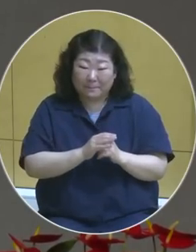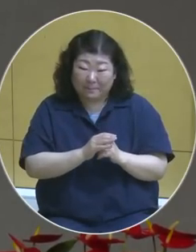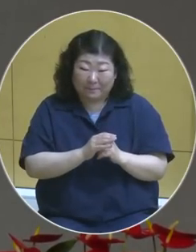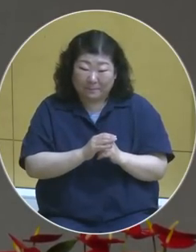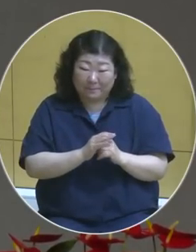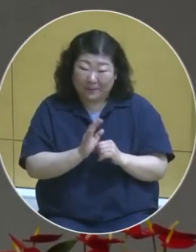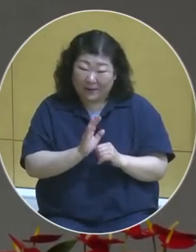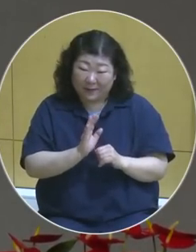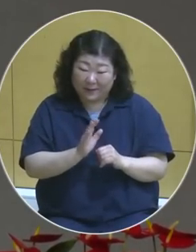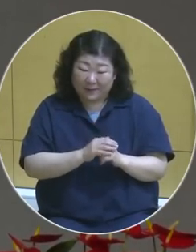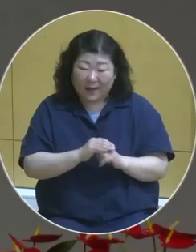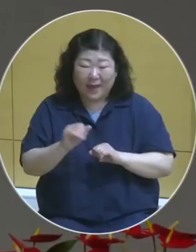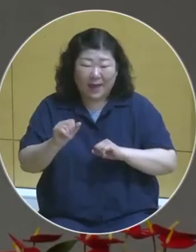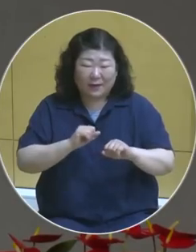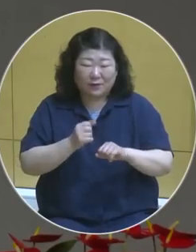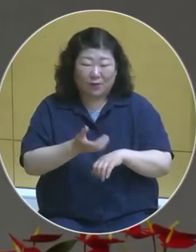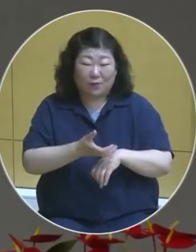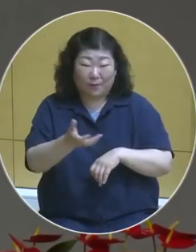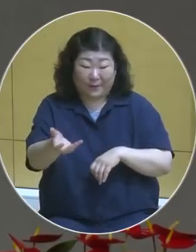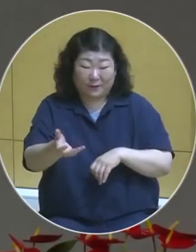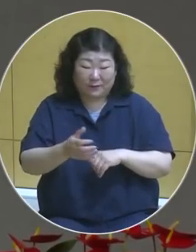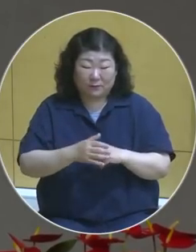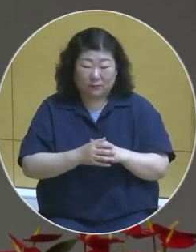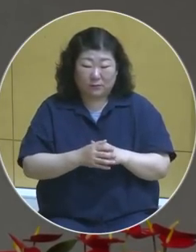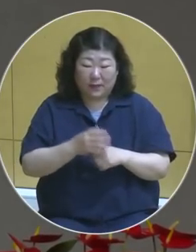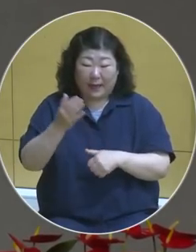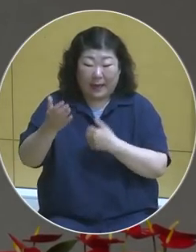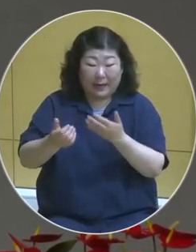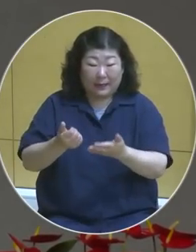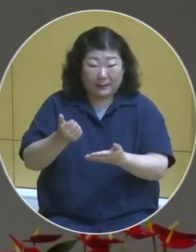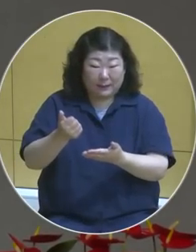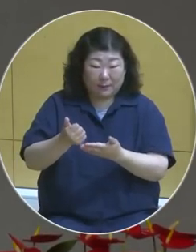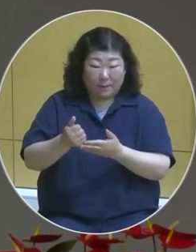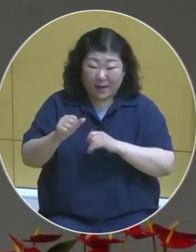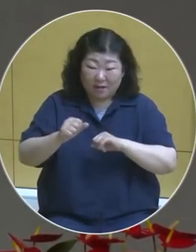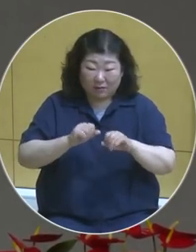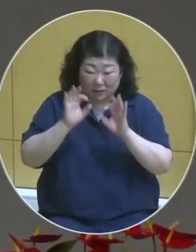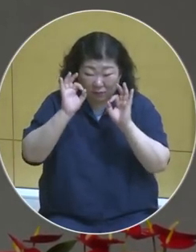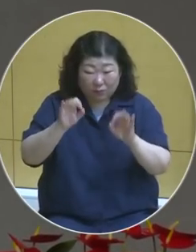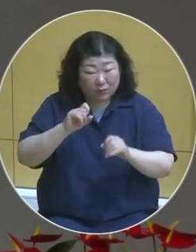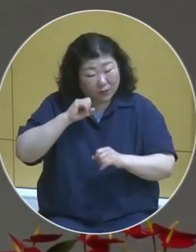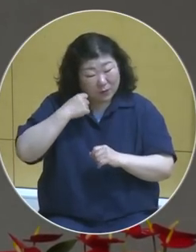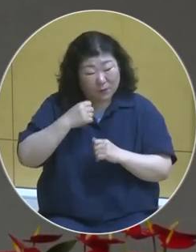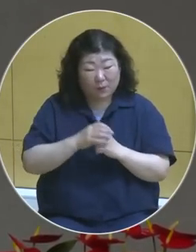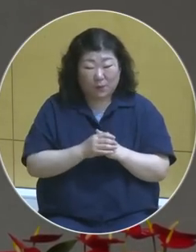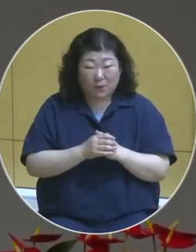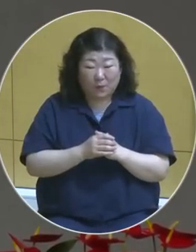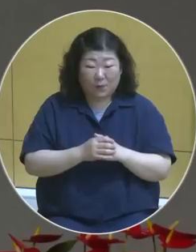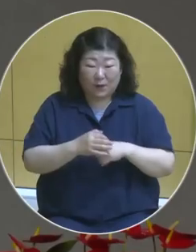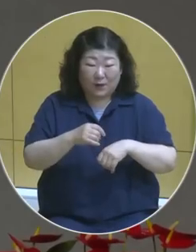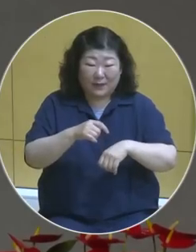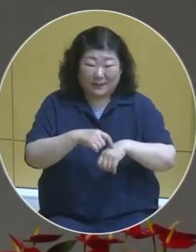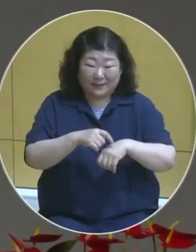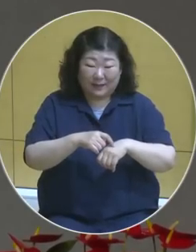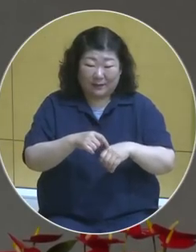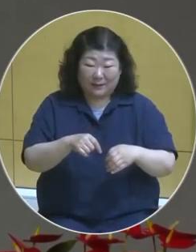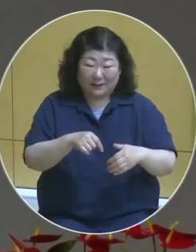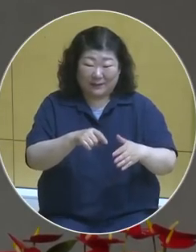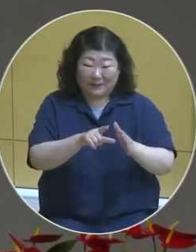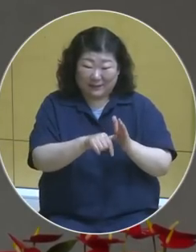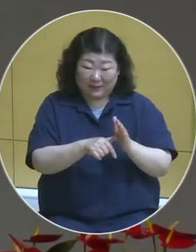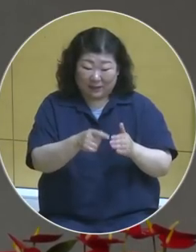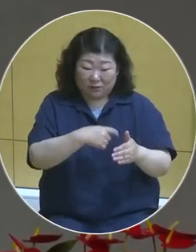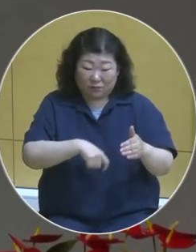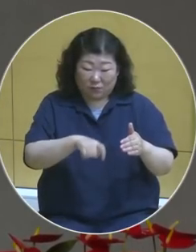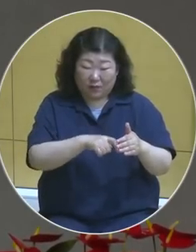옮겨지지 않습니다. 행동으로 옮겨지지 않으면 하나님의 역사하심을 볼 수가 없습니다. 시간 속에 들어가야 됩니다. 여러분 물질 속에 들어가야